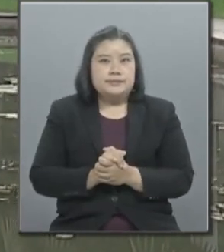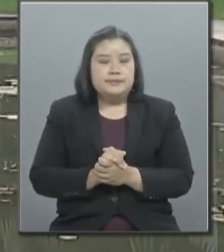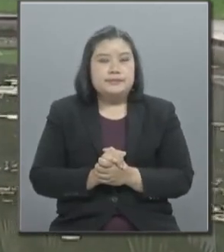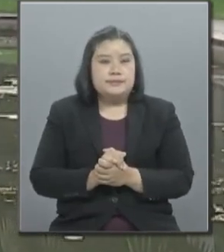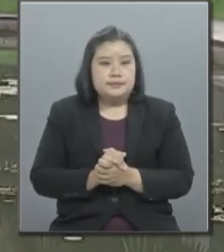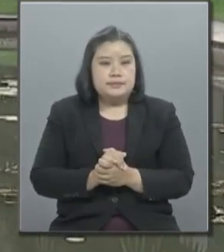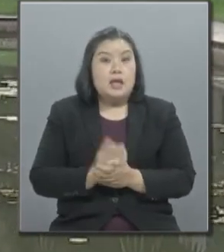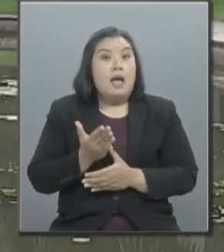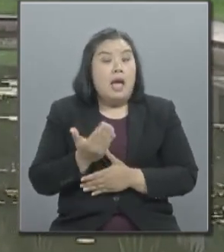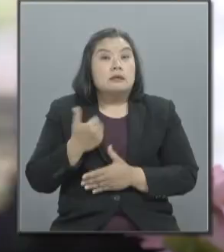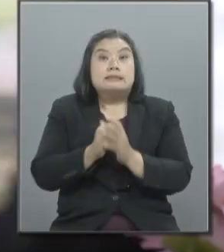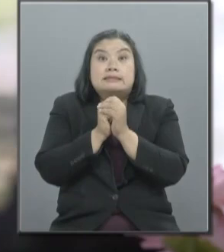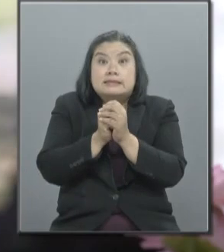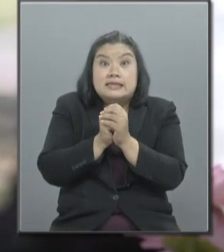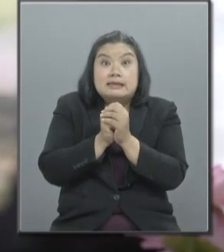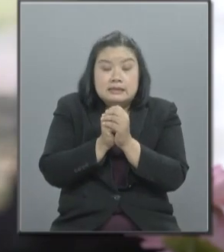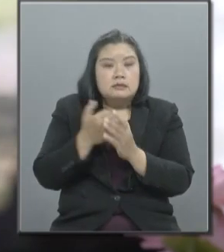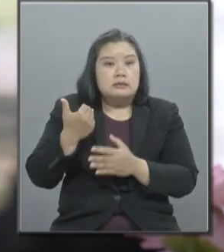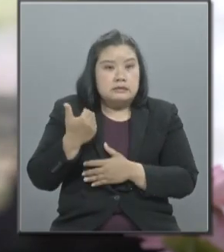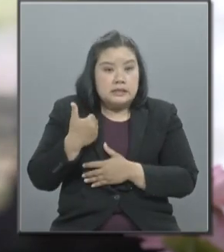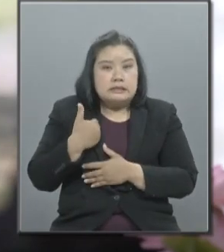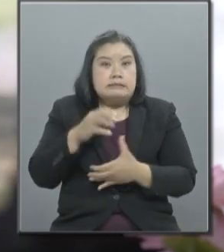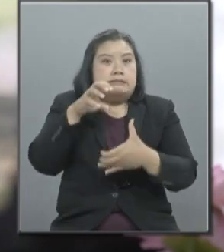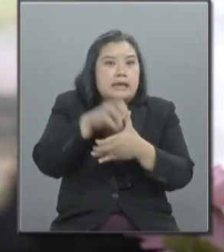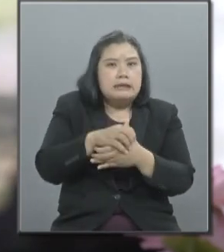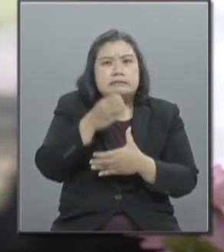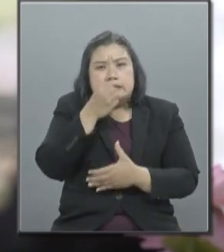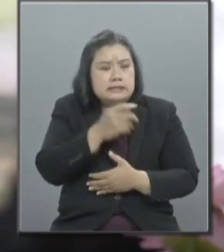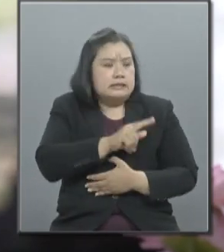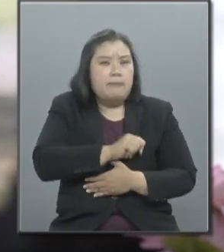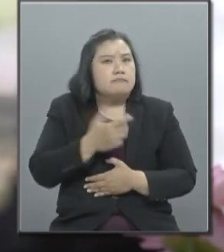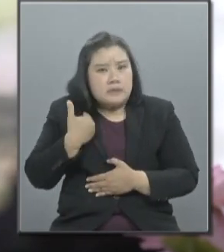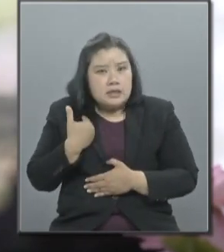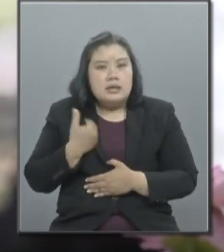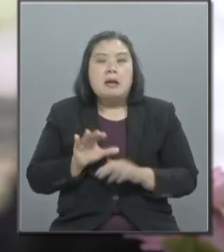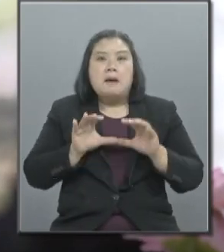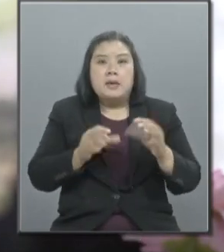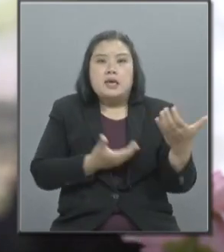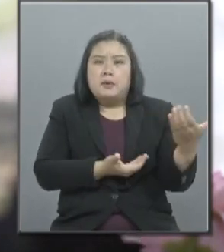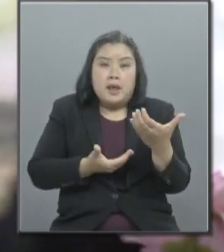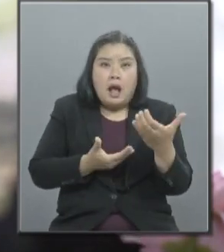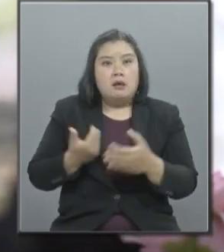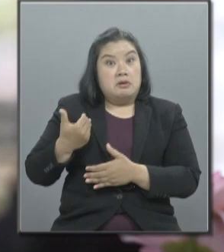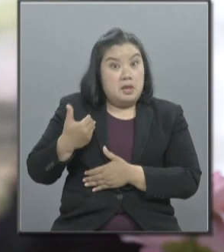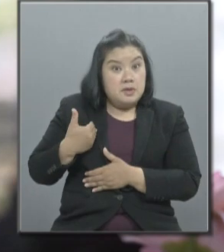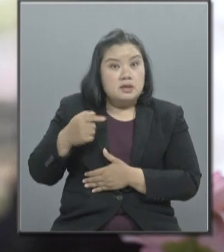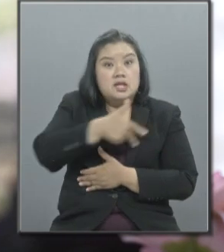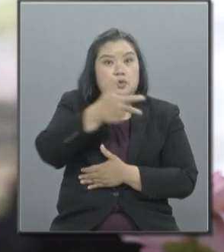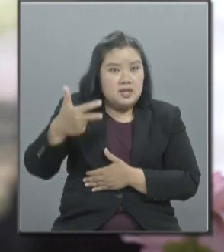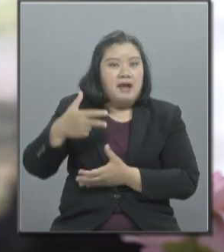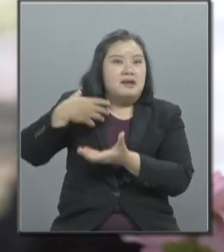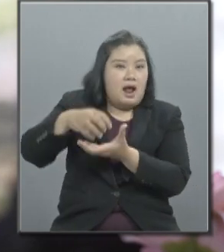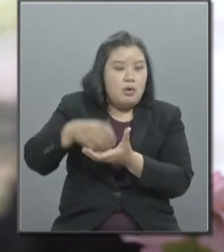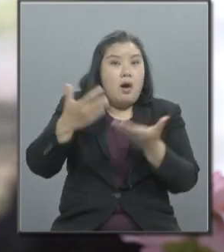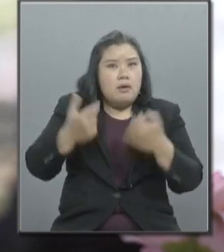ซีอุยกับความจริงอีกด้านแม่นาคไม่ใช่ผีนี่เป็นตัวอย่าง2ตอนจากรายการความจริงไม่ตายค่ะที่คุณผู้ชมหลายค